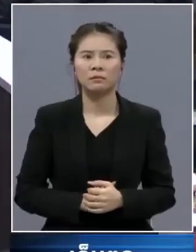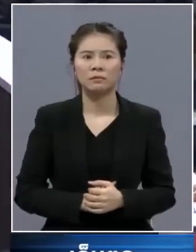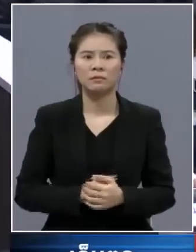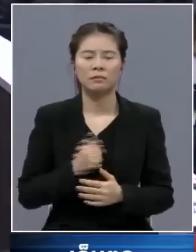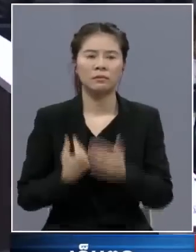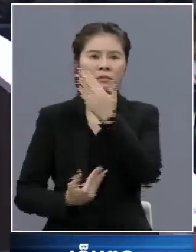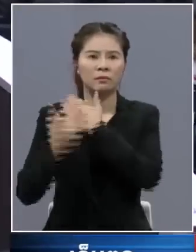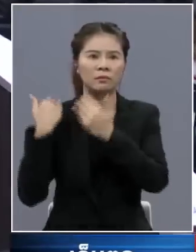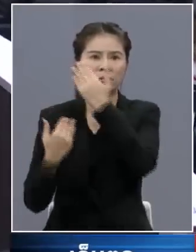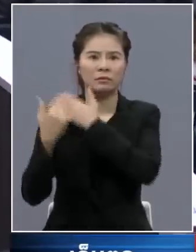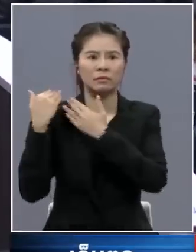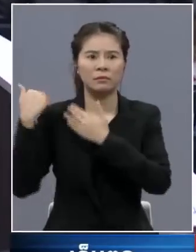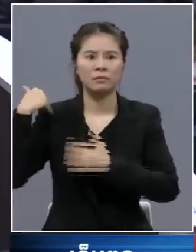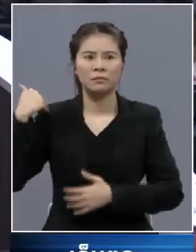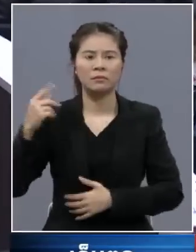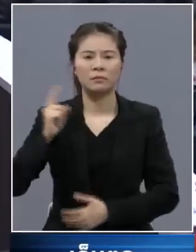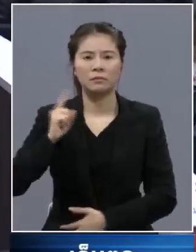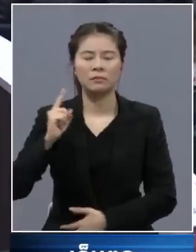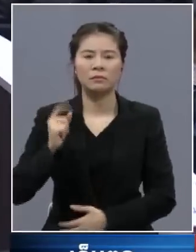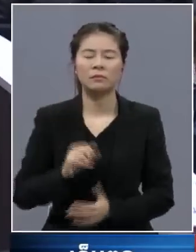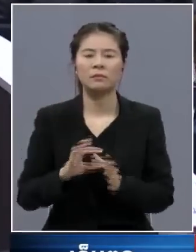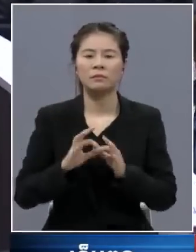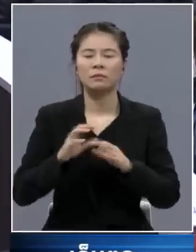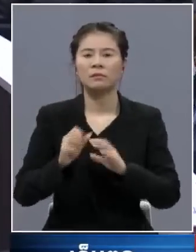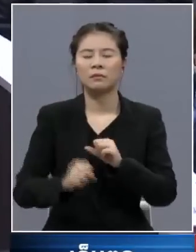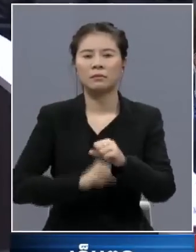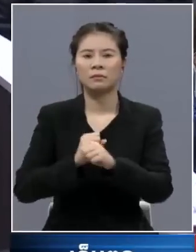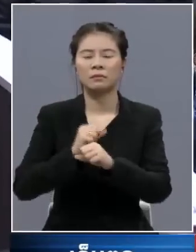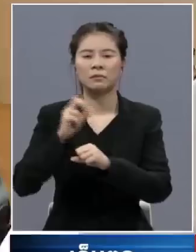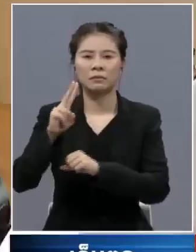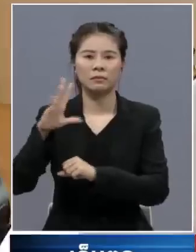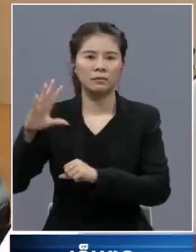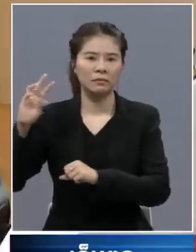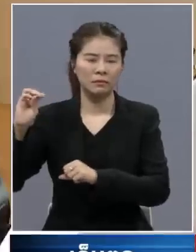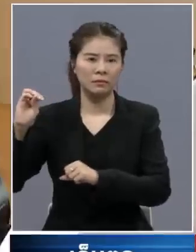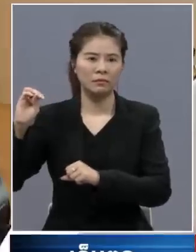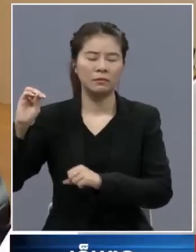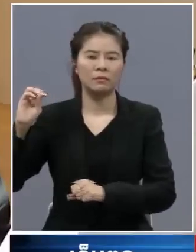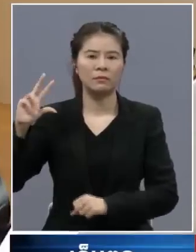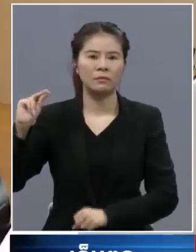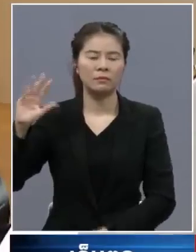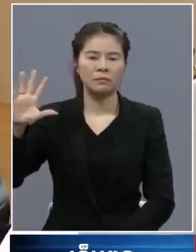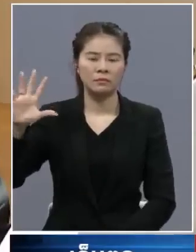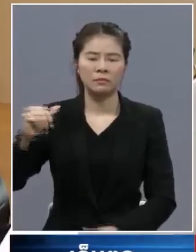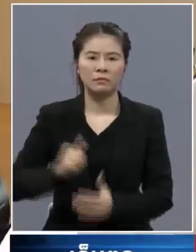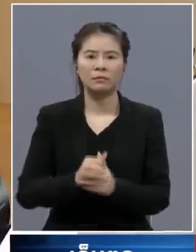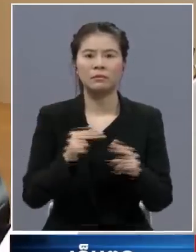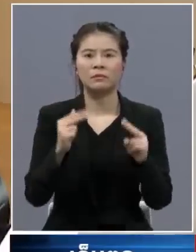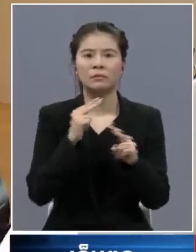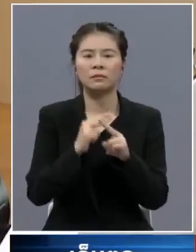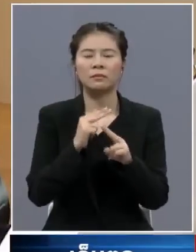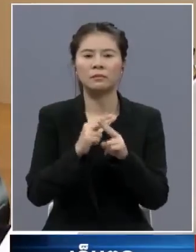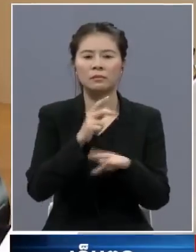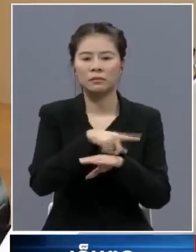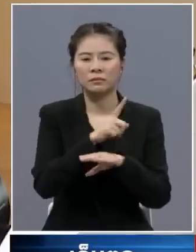าสตร์กันนิดนึงคุณผู้ชมครับมีช่วงเหตุการณ์พฤษภาธมินในปี35นะฮะประธานสภาในยุคนั้นเนี่ยดร.อาทิตย์อุไรรัตน์นะครับเสนอ